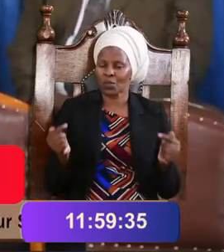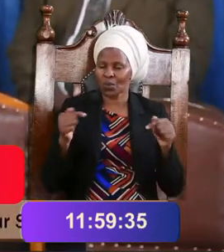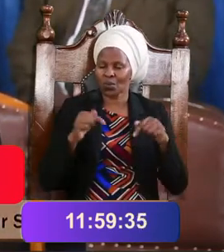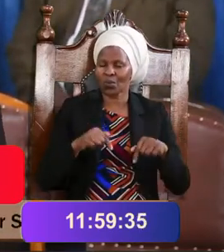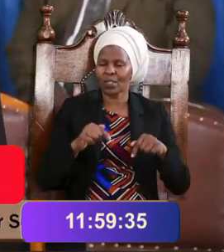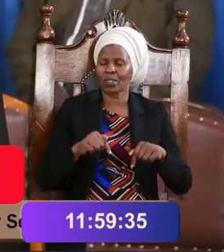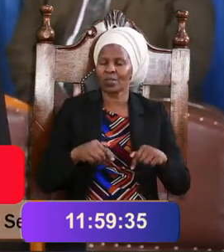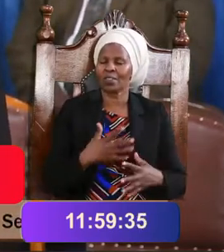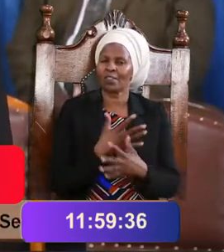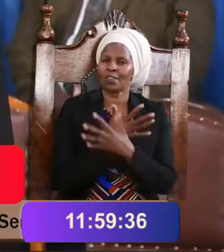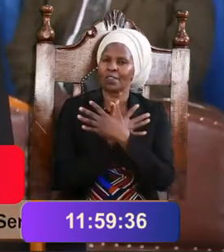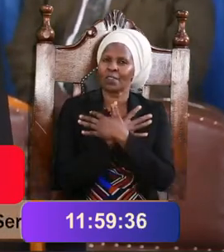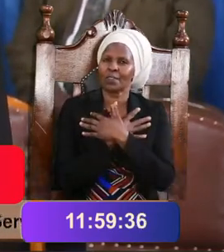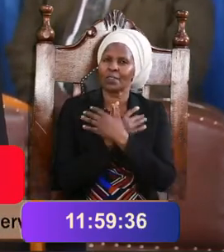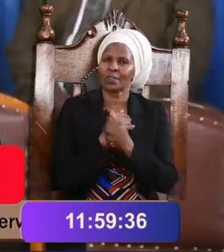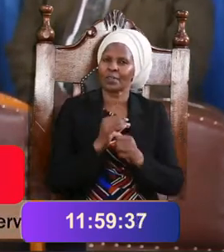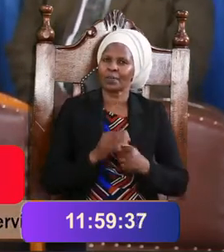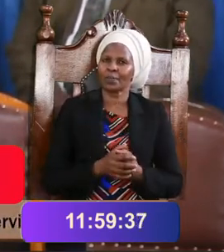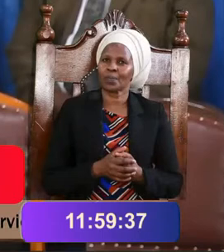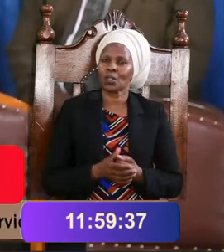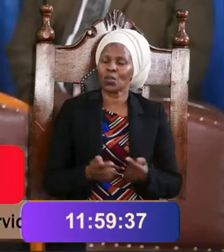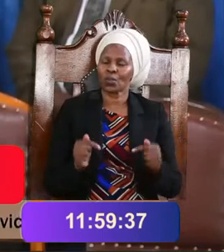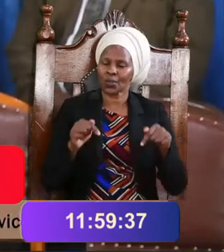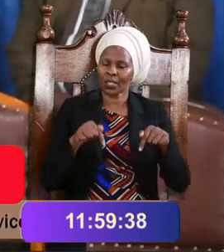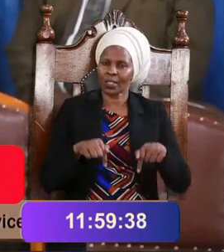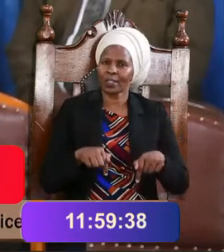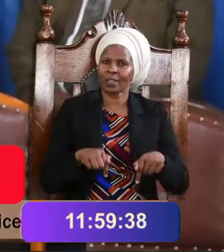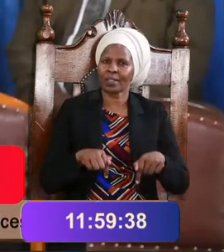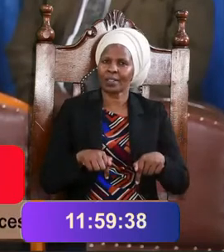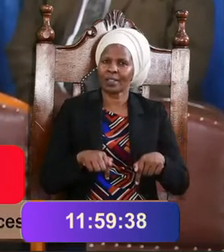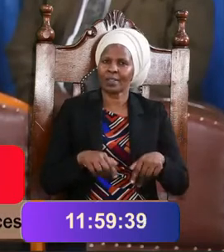dada zangu, siku ya leo